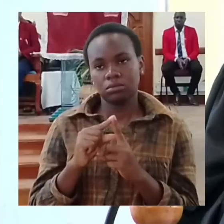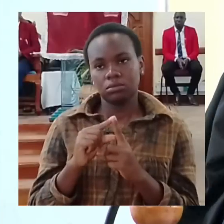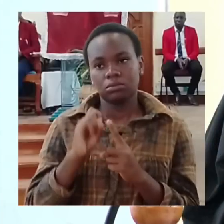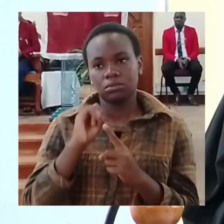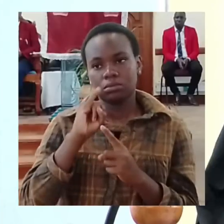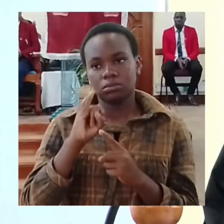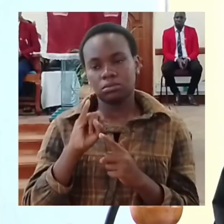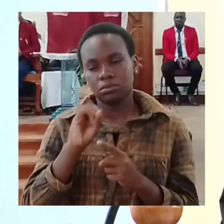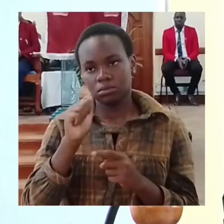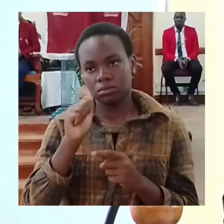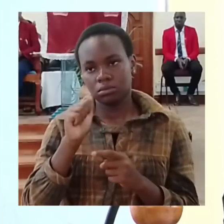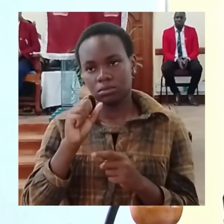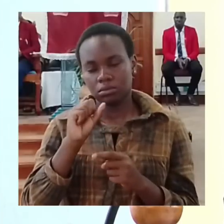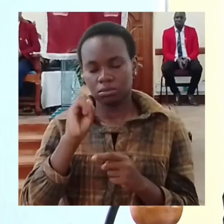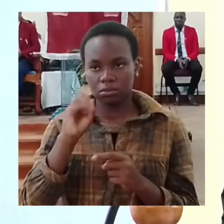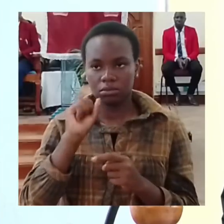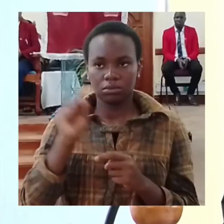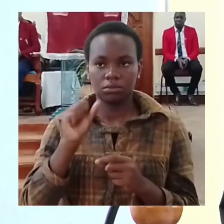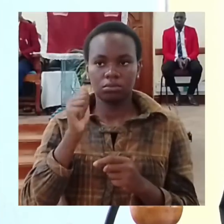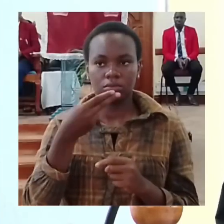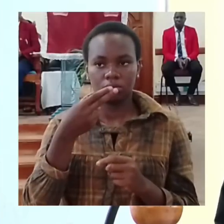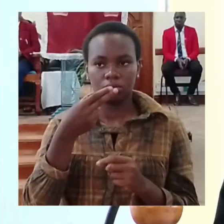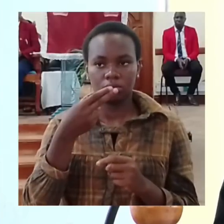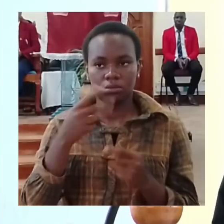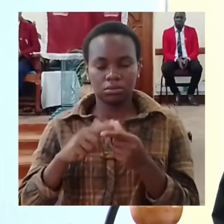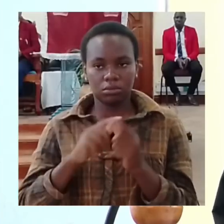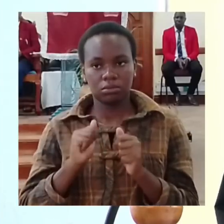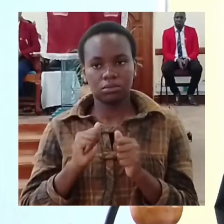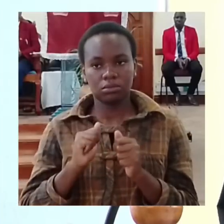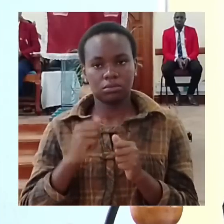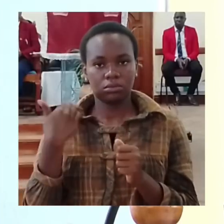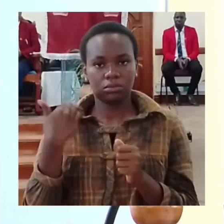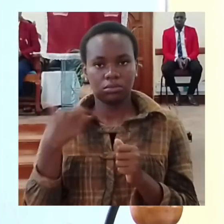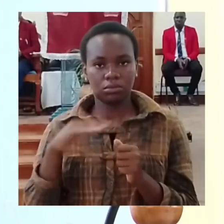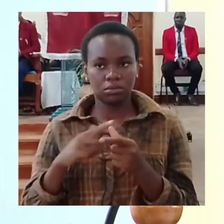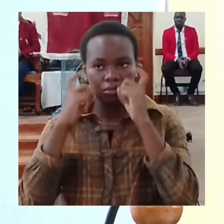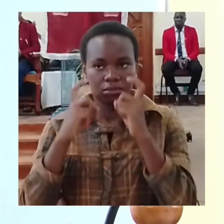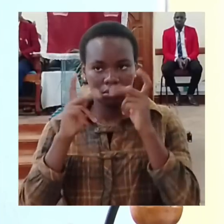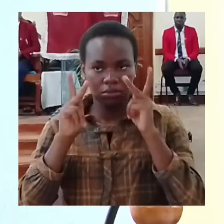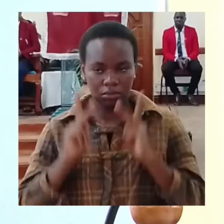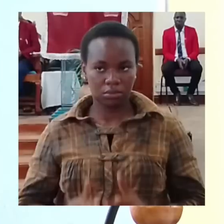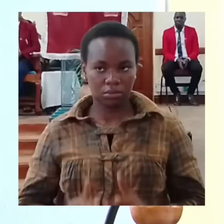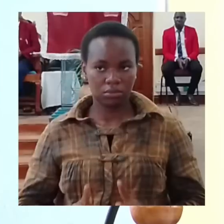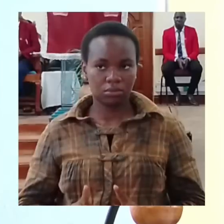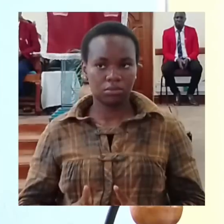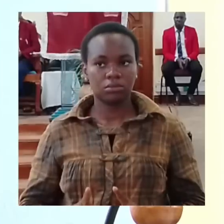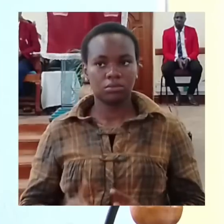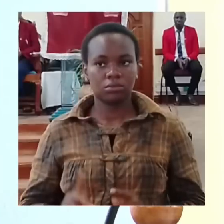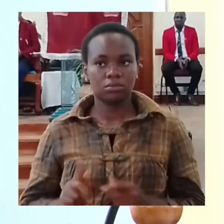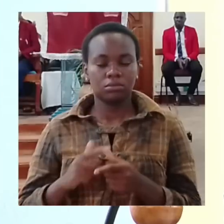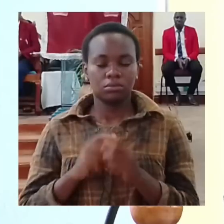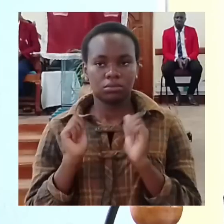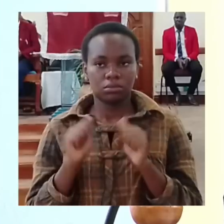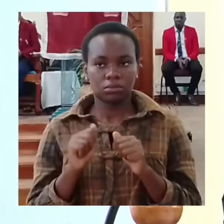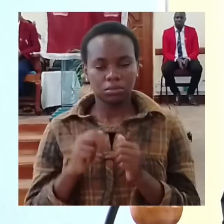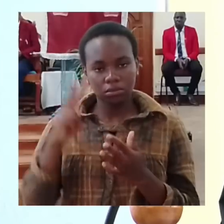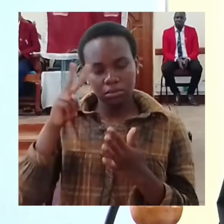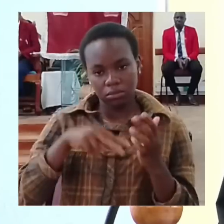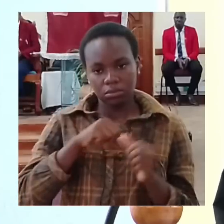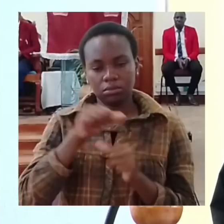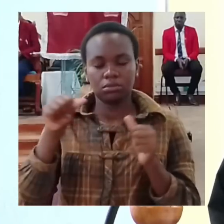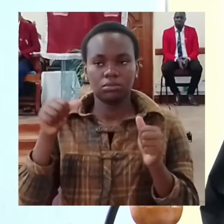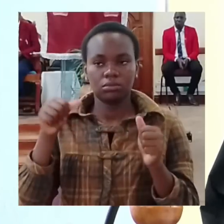Ngai nĩ athũire andũ arĩa atĩ mehia nĩmo matũtigithũkanagia na Ngai. Ũngĩthoma marũa